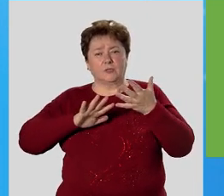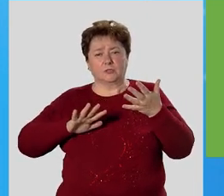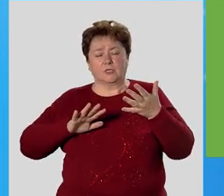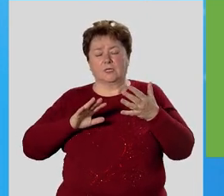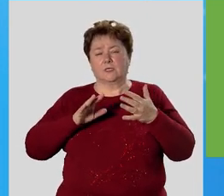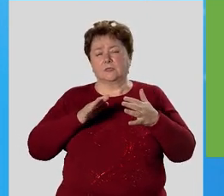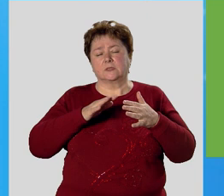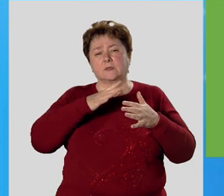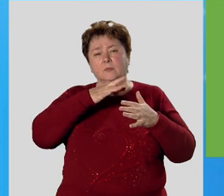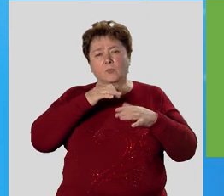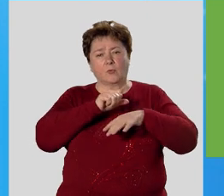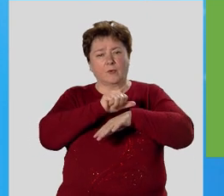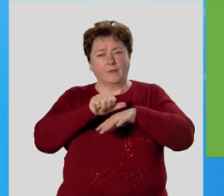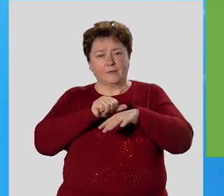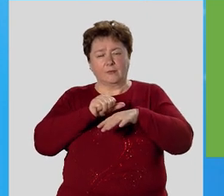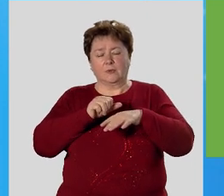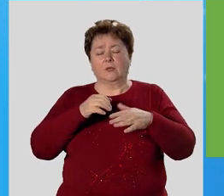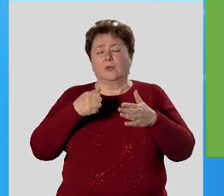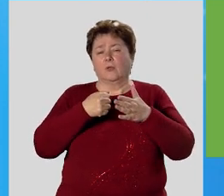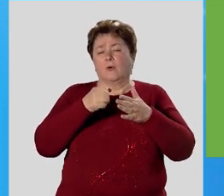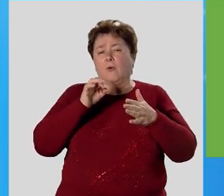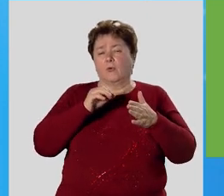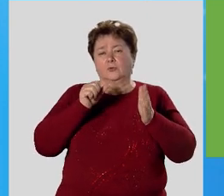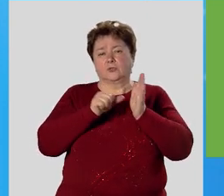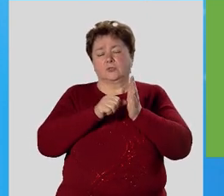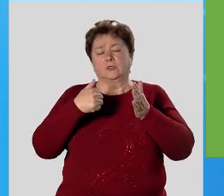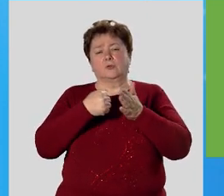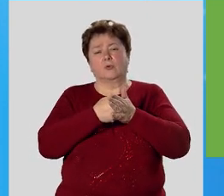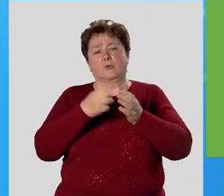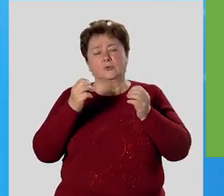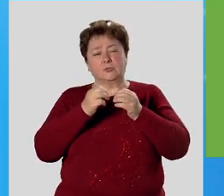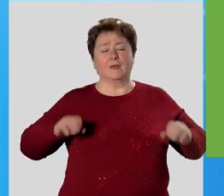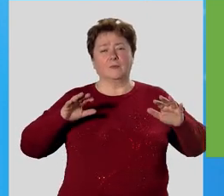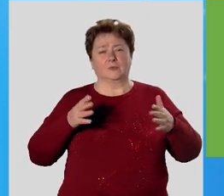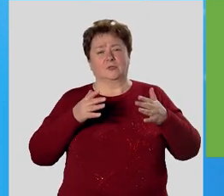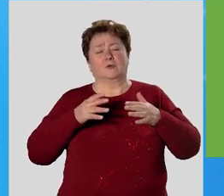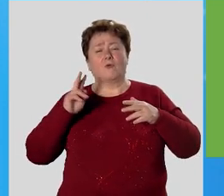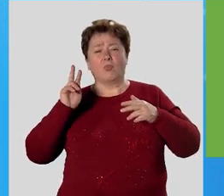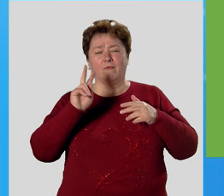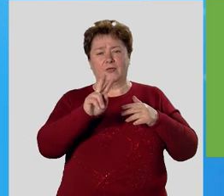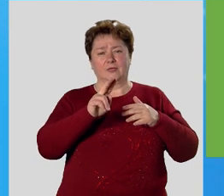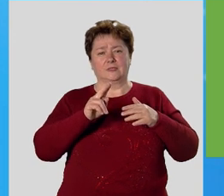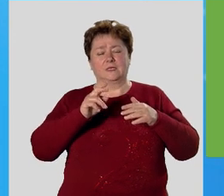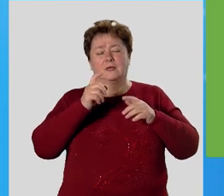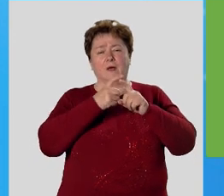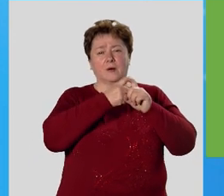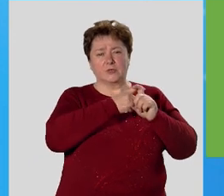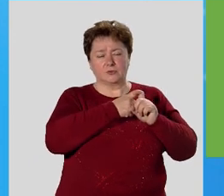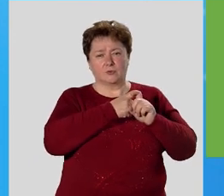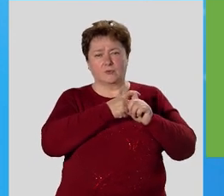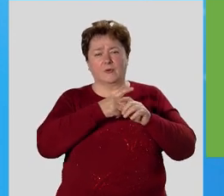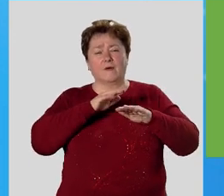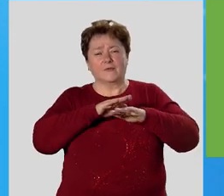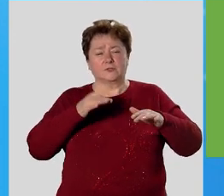продолжается несколько часов, от 6 до 10. Происходит удвоение хромосом,